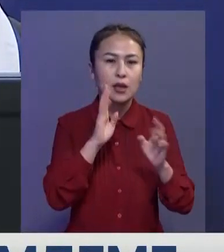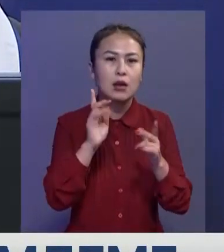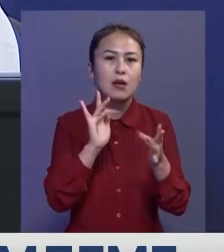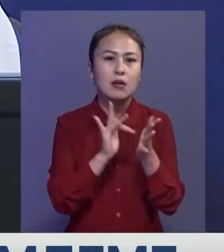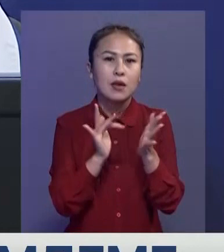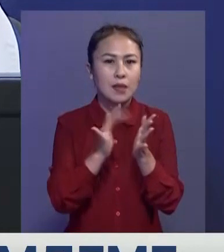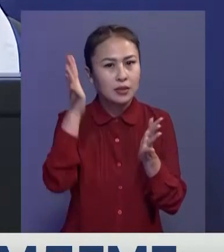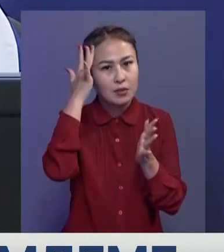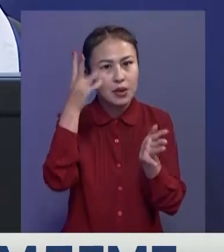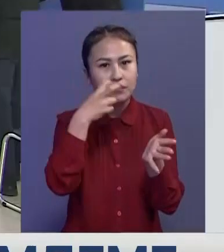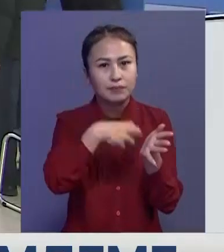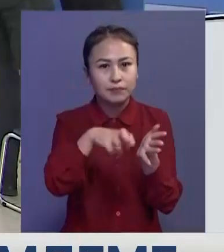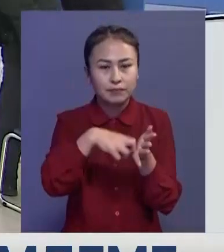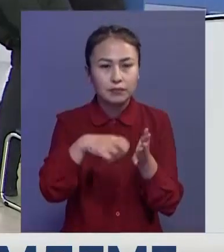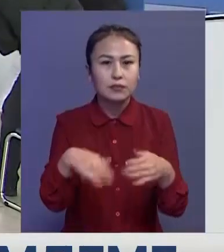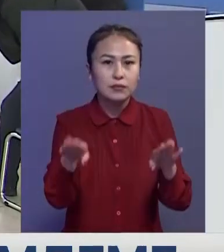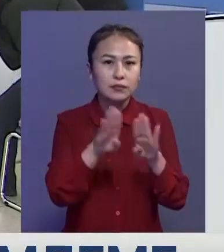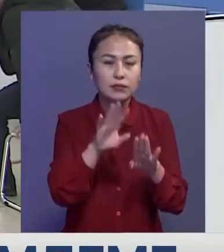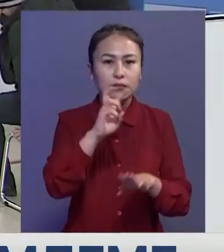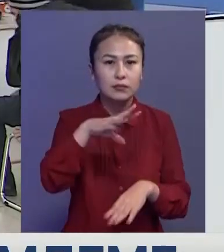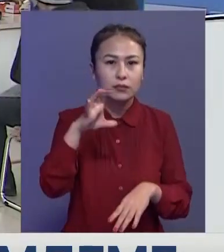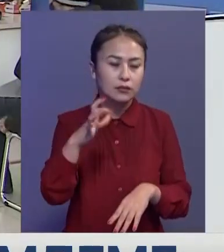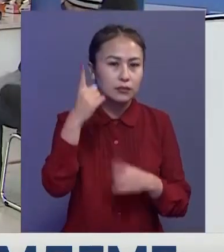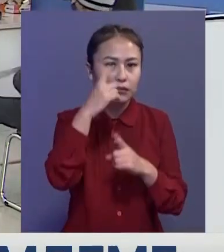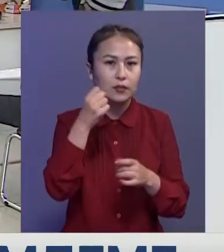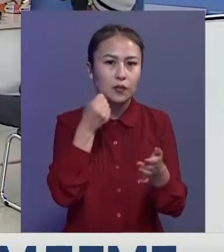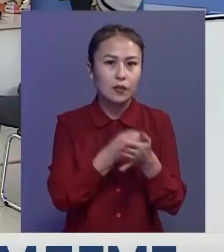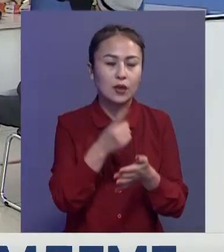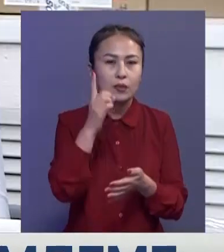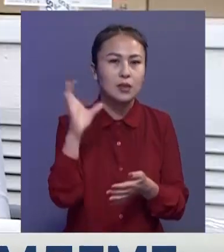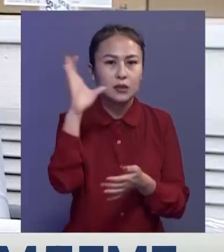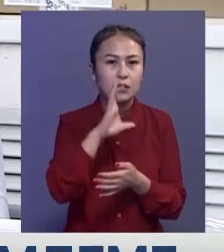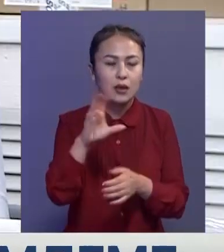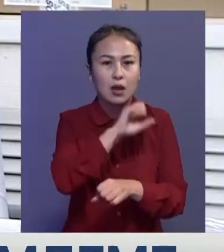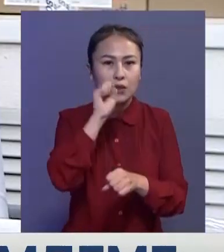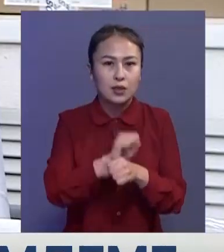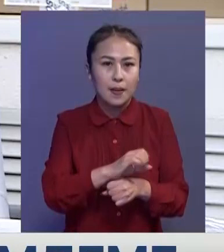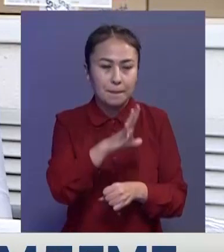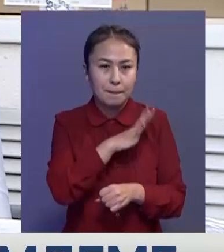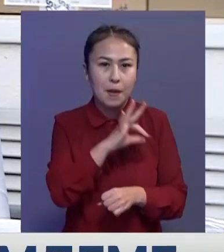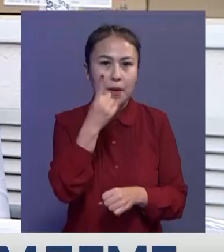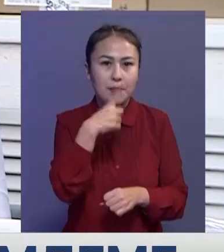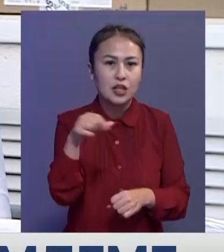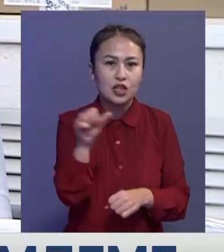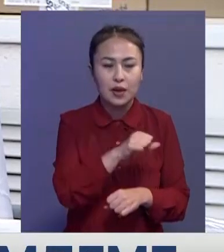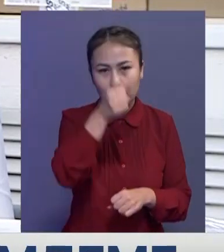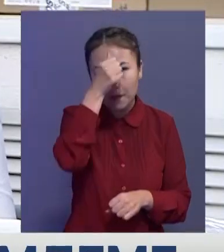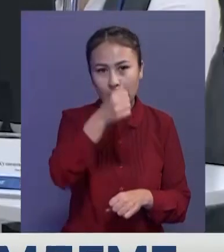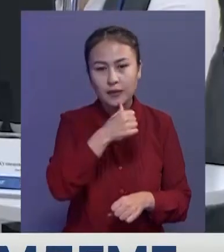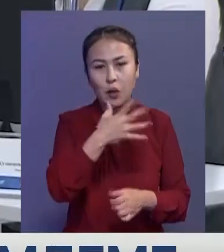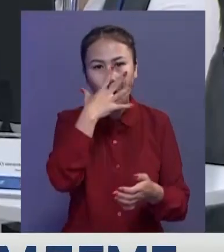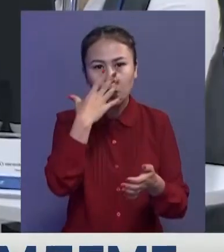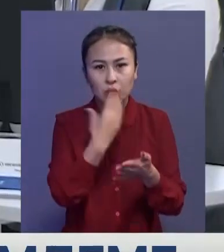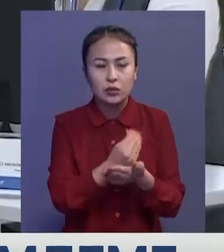іске асырмақ болған екен. Осылайша СМС хабарландыруды 42-тің бірінен бастап тоқтатқан. Алайда бір жарым айда бұл бастама өзін